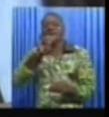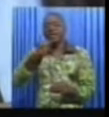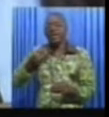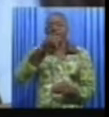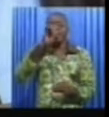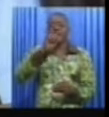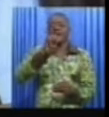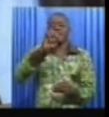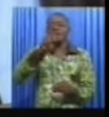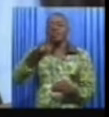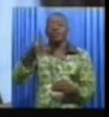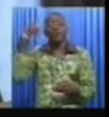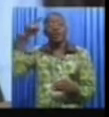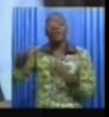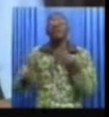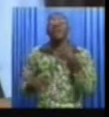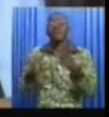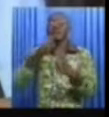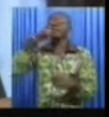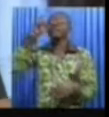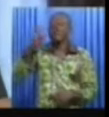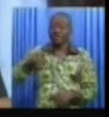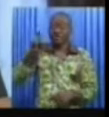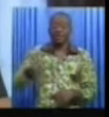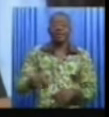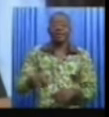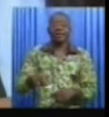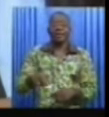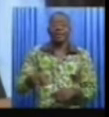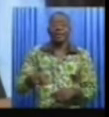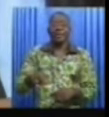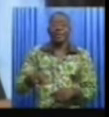a estimé nécessaire donc